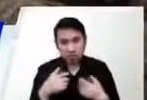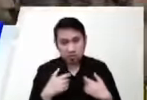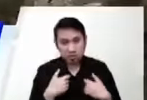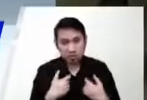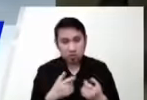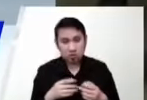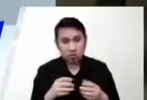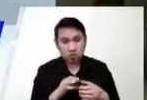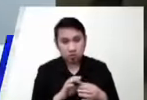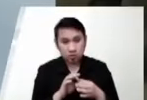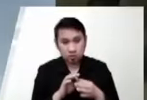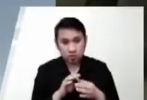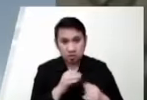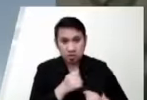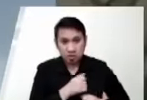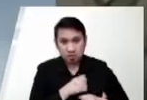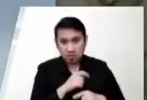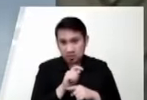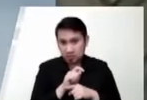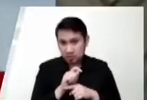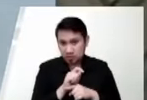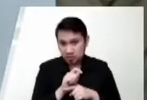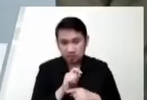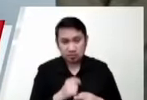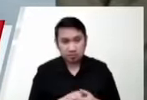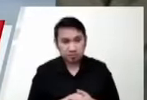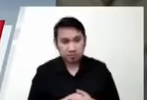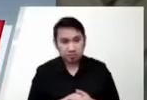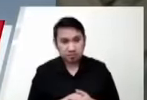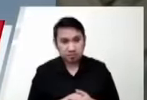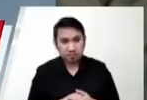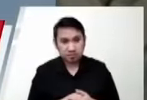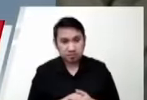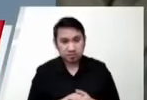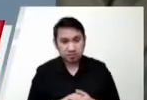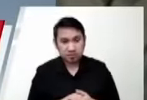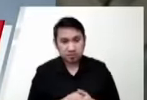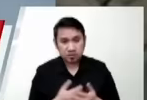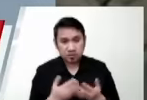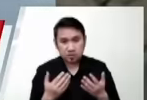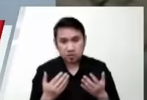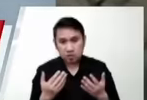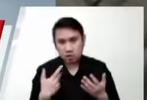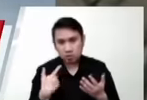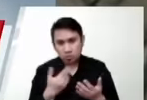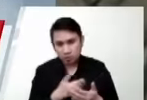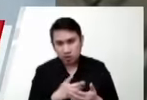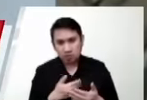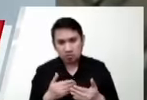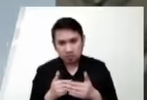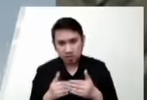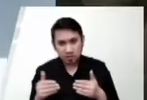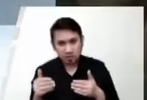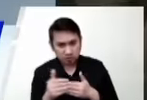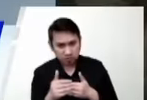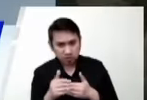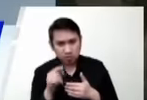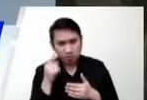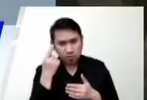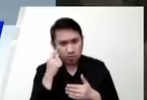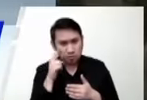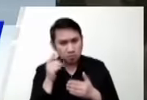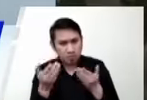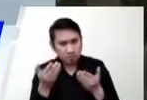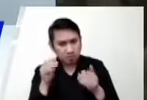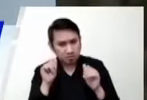Exercise. Kumbaga sinisimulate mo yung possible security situation na may